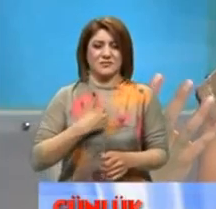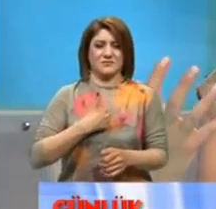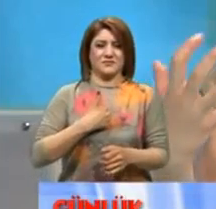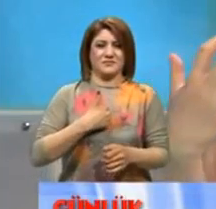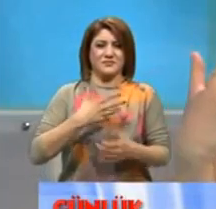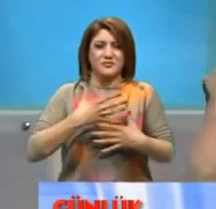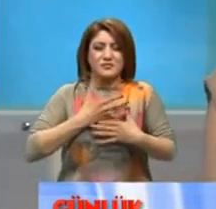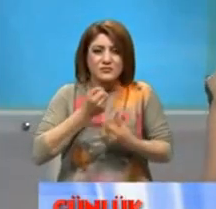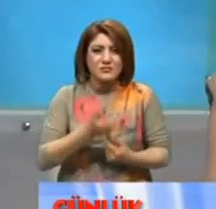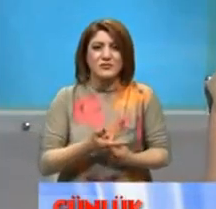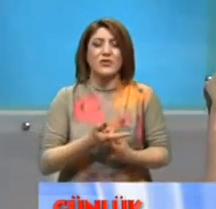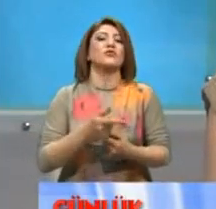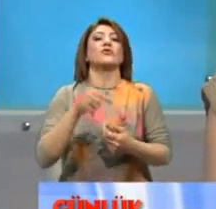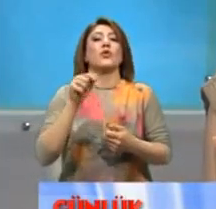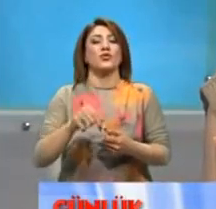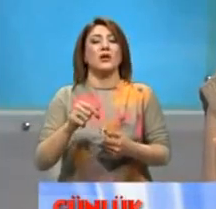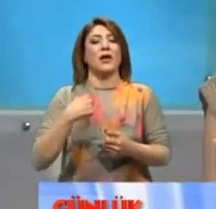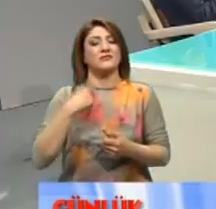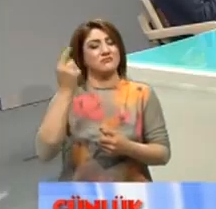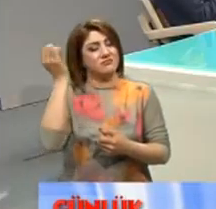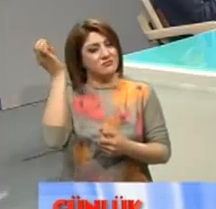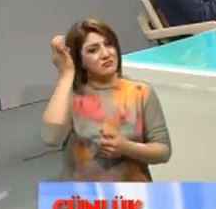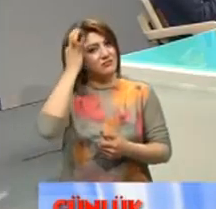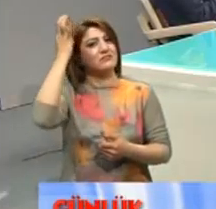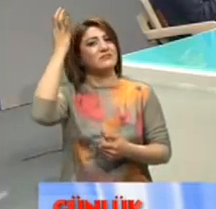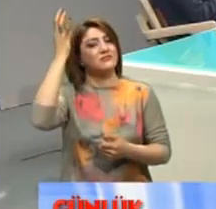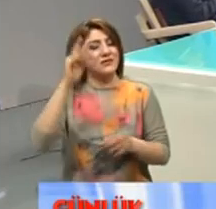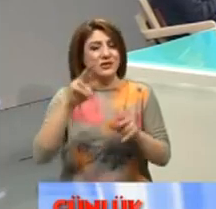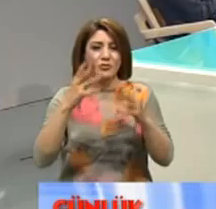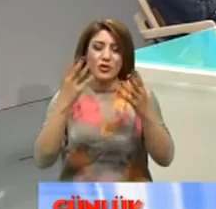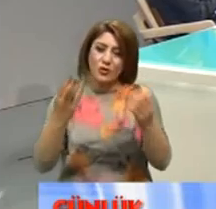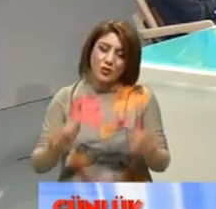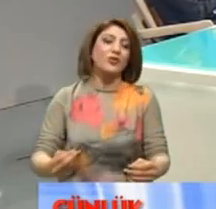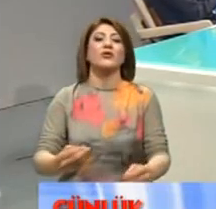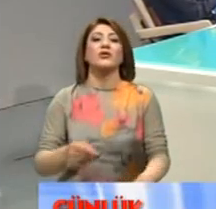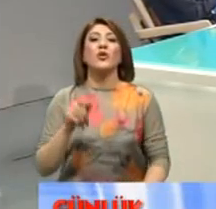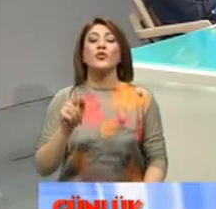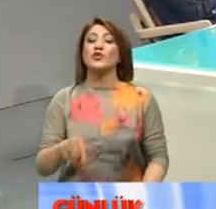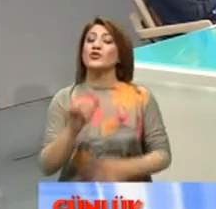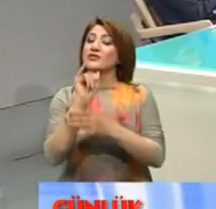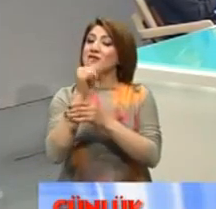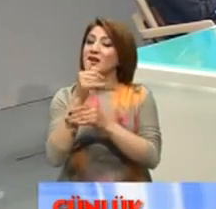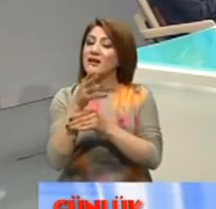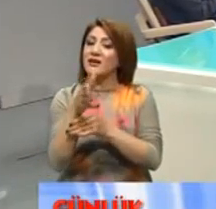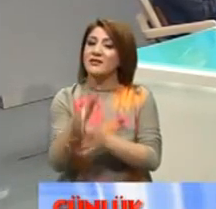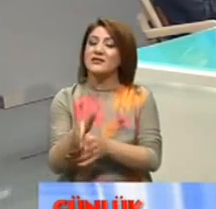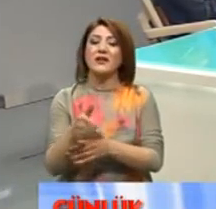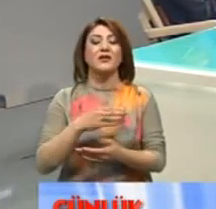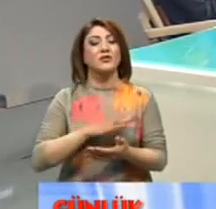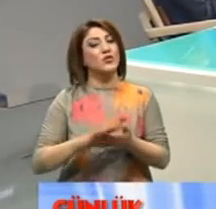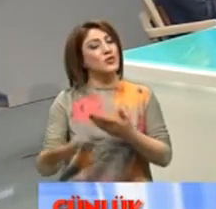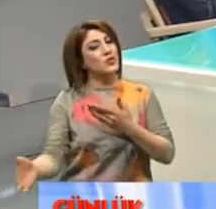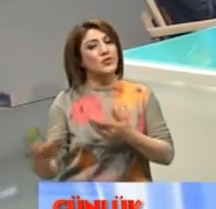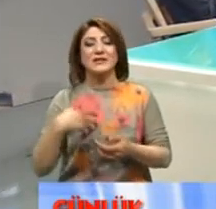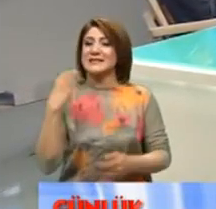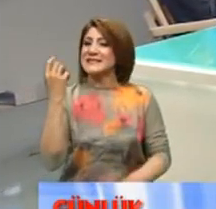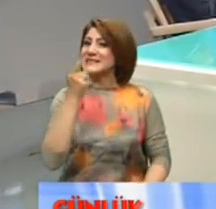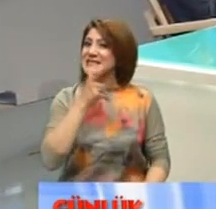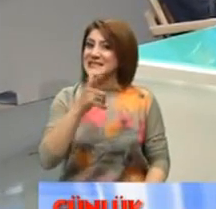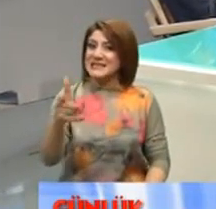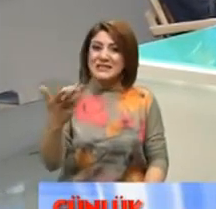Dokunduğunda, aynen öyle. Ruhuna dokunduğunda biraz bir işler o bilgi, öyle değil mi? O da işte biraz sanatla, belki işte ne bileyim edebiyat, şiir,